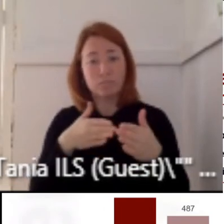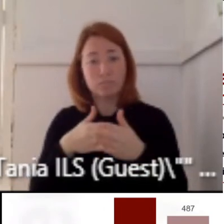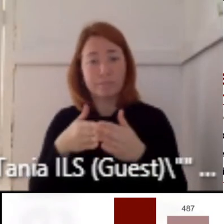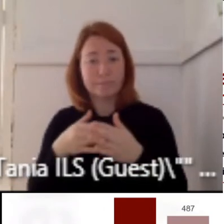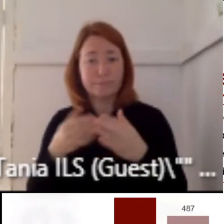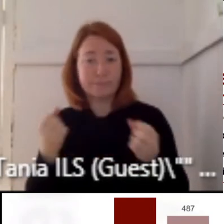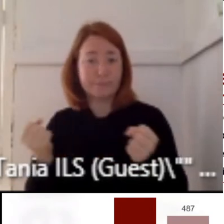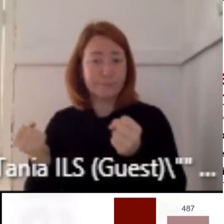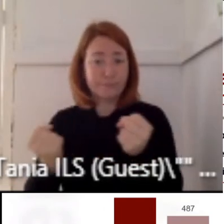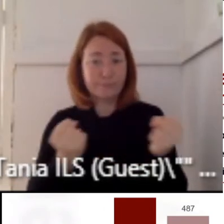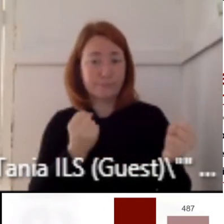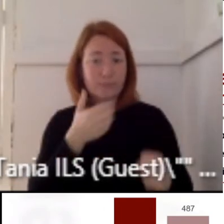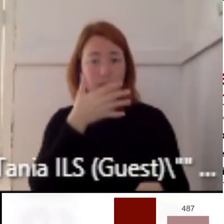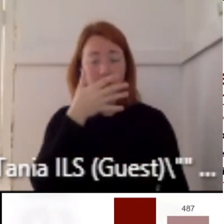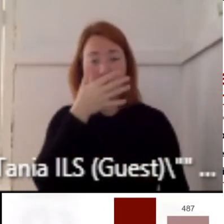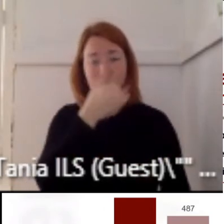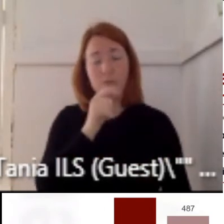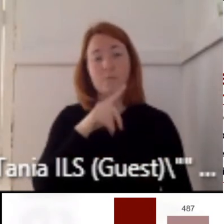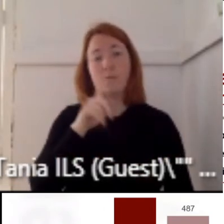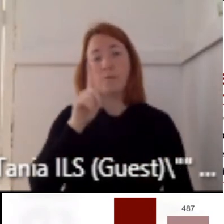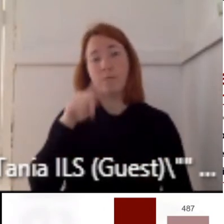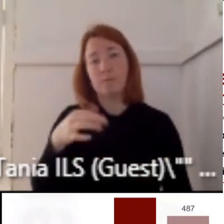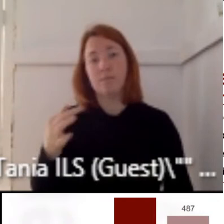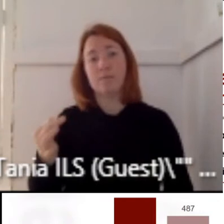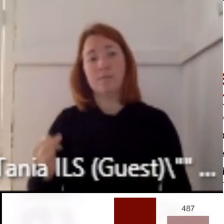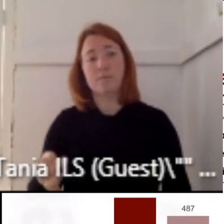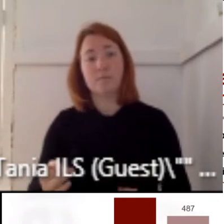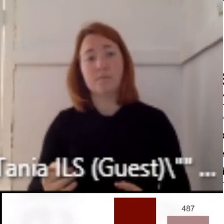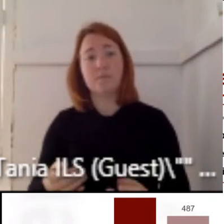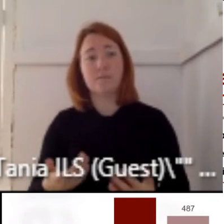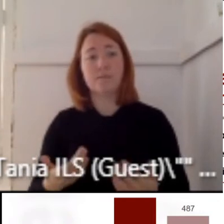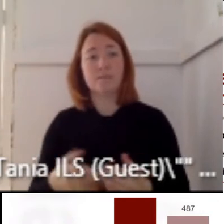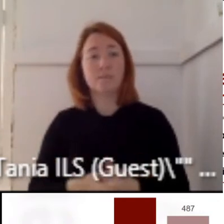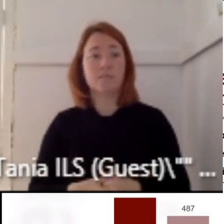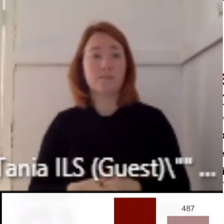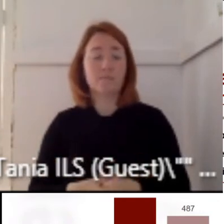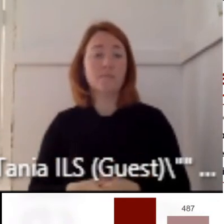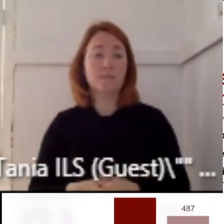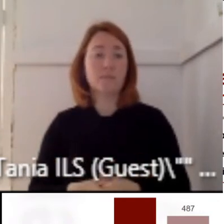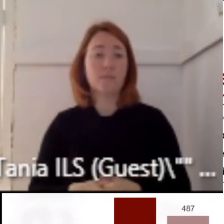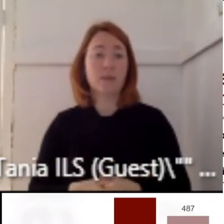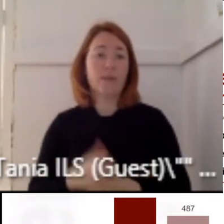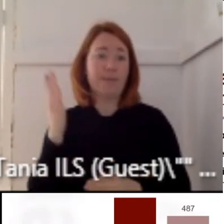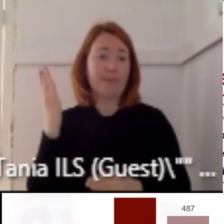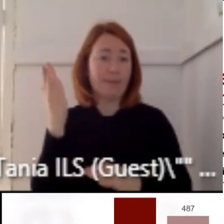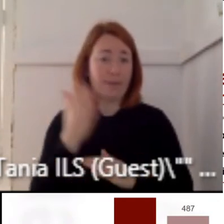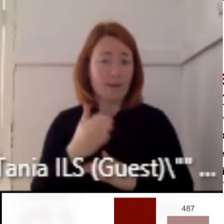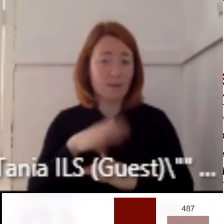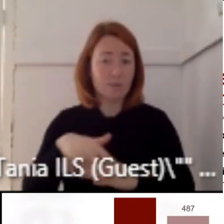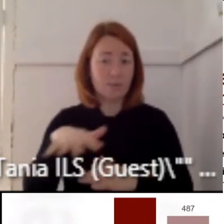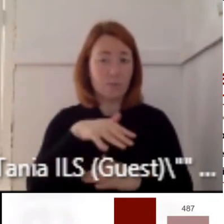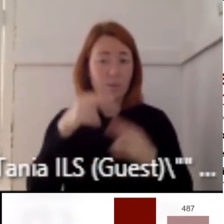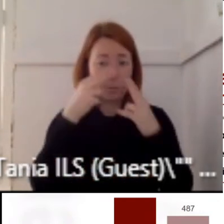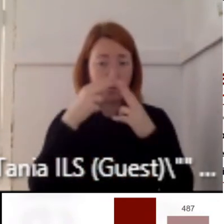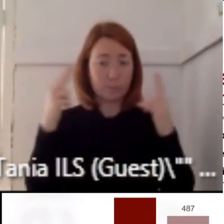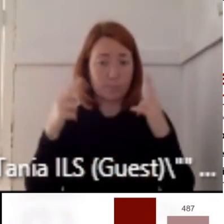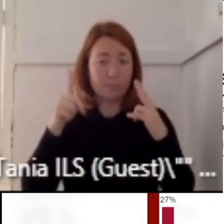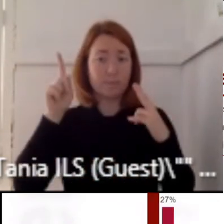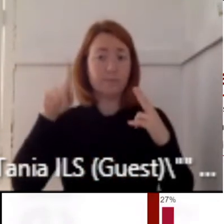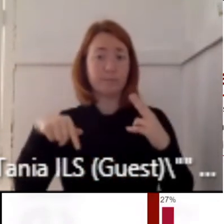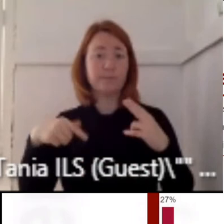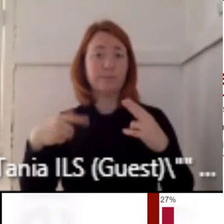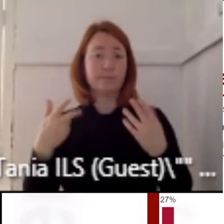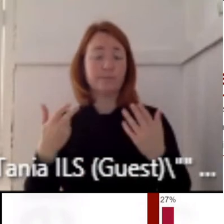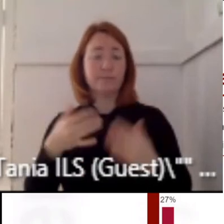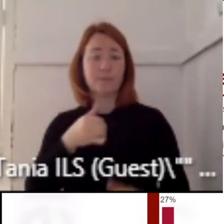doncs van reduir també aquests delictes en espais públics i també han dificultat doncs la seva